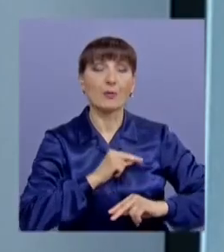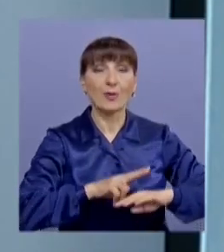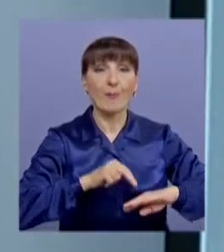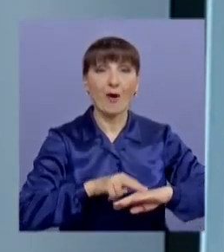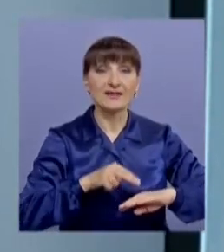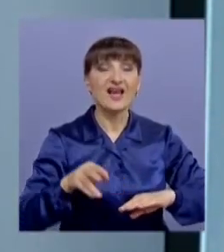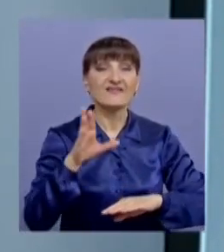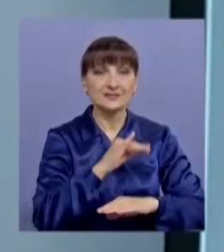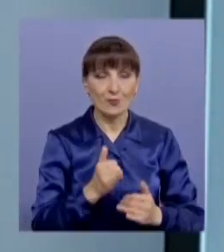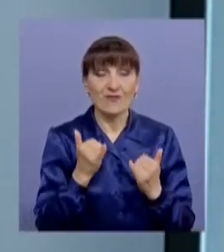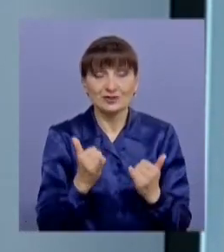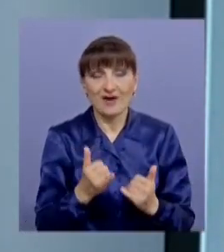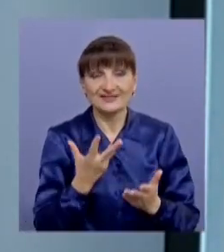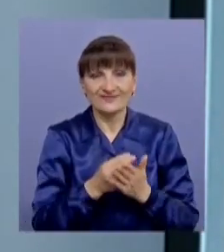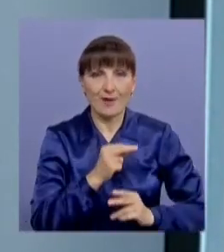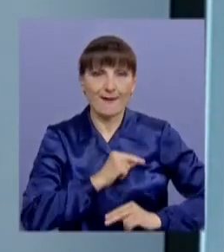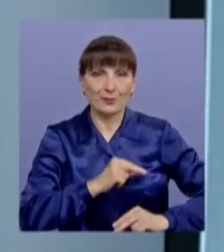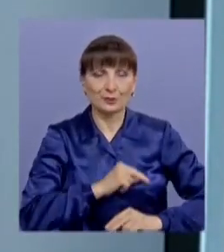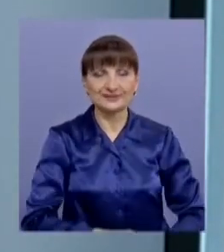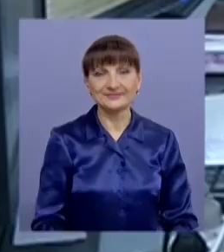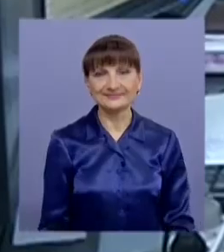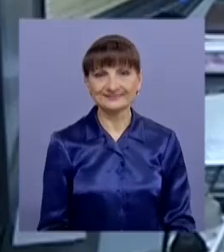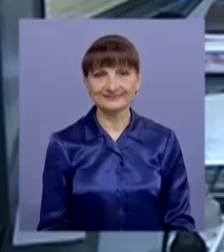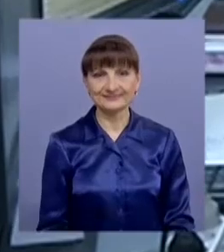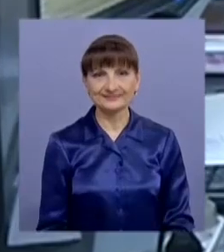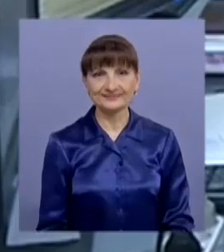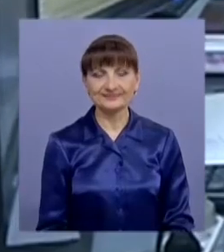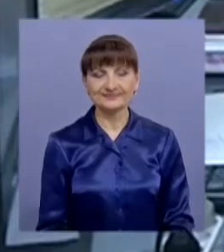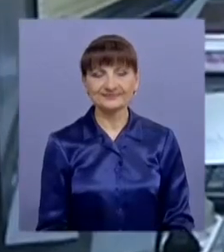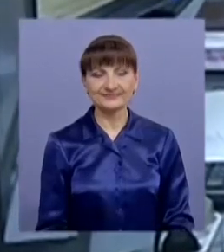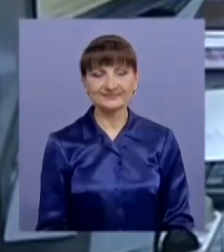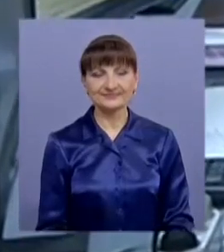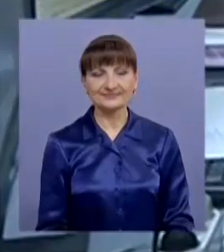чтят все. Салтанат Шорай, Умер Ануарбек, Валерий Таубалдиев, телеканал Алма-Аты.